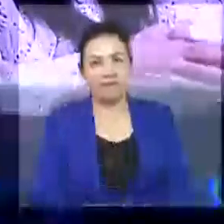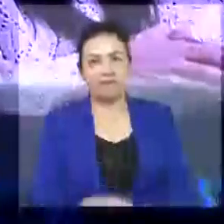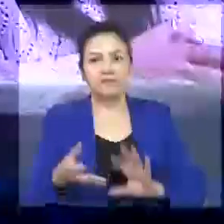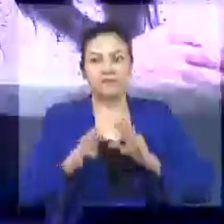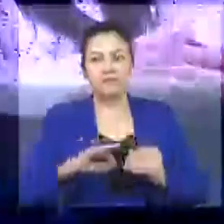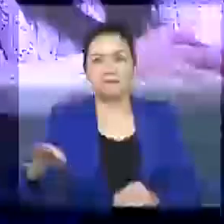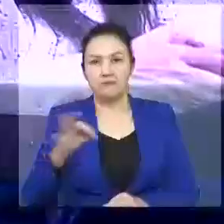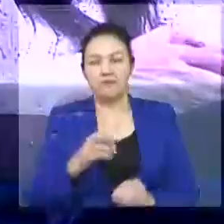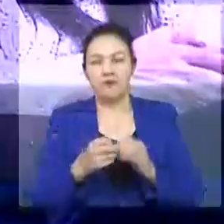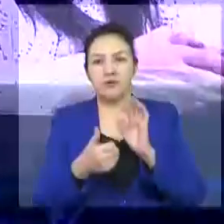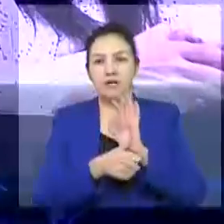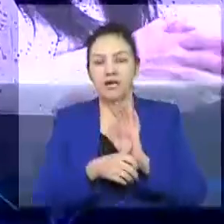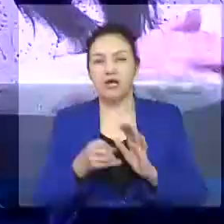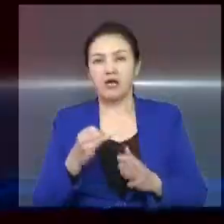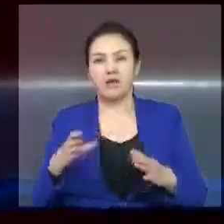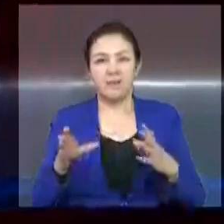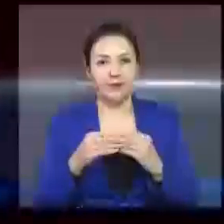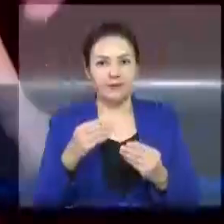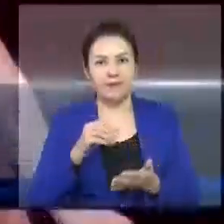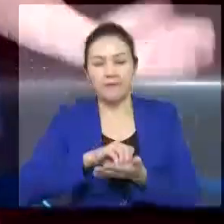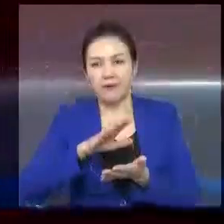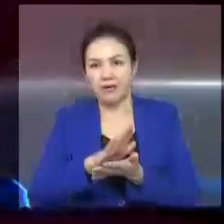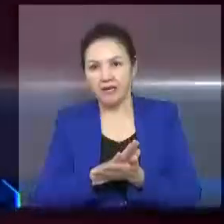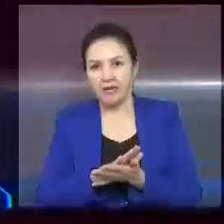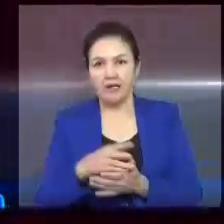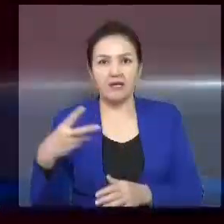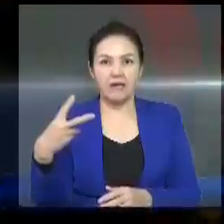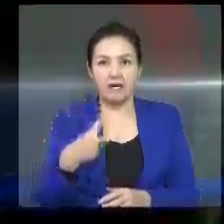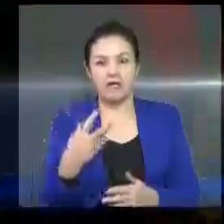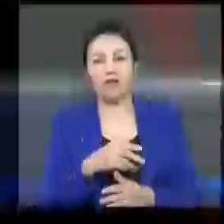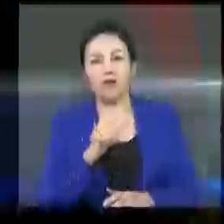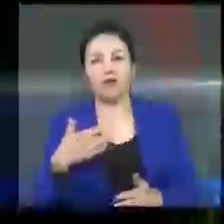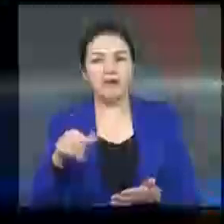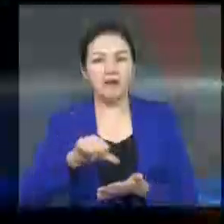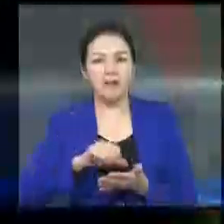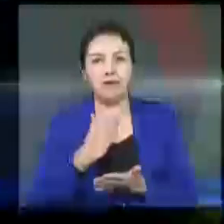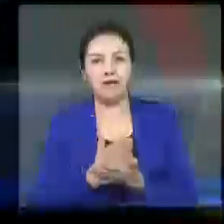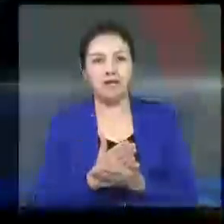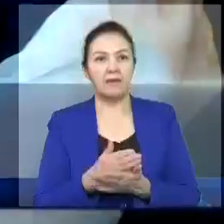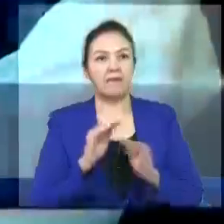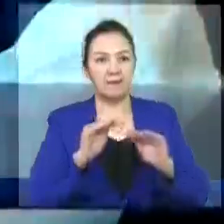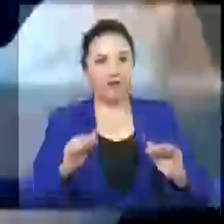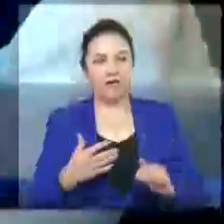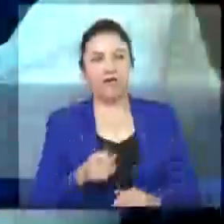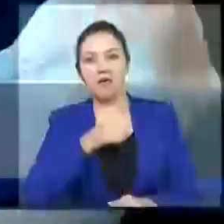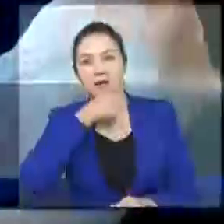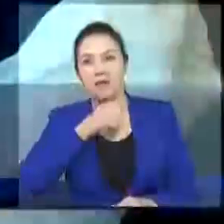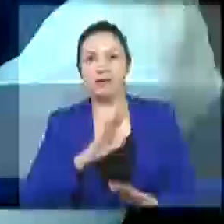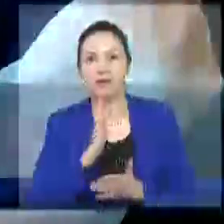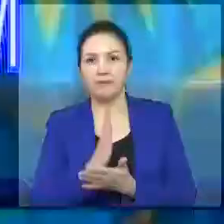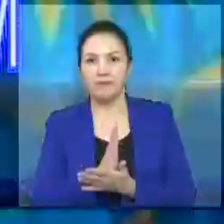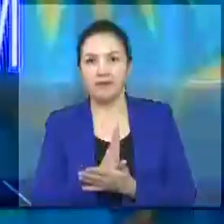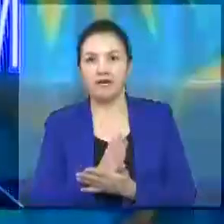Жалпы облыста 16 этномәдени бірлестік тіркелген, оларға 2000-нан аса адам мүше, құрамында бала да, қария да бар.